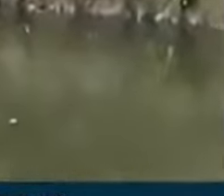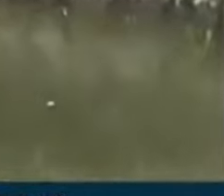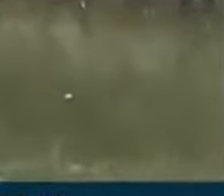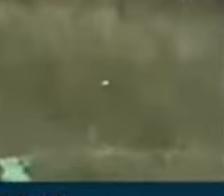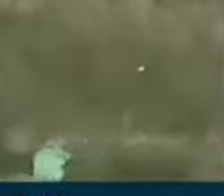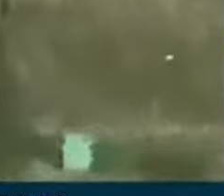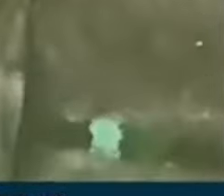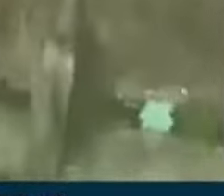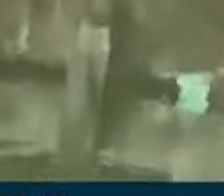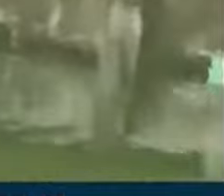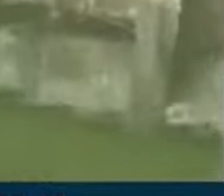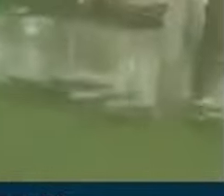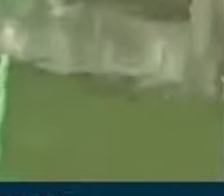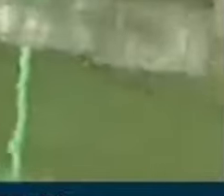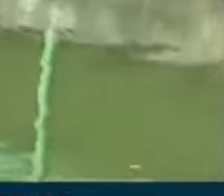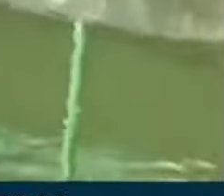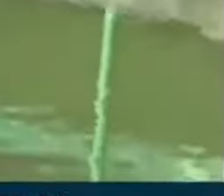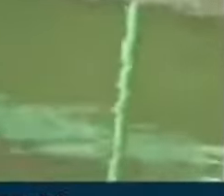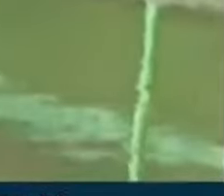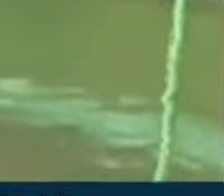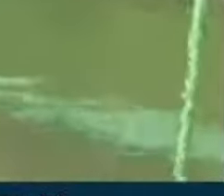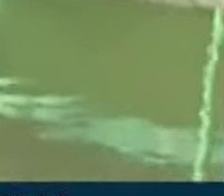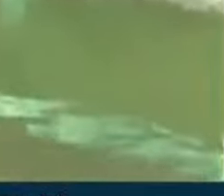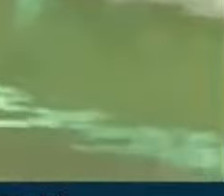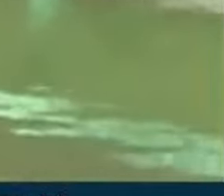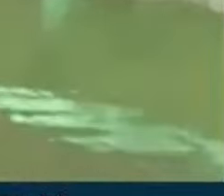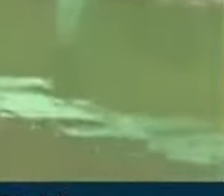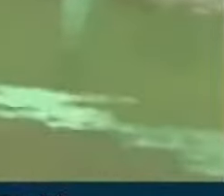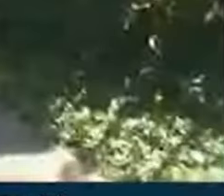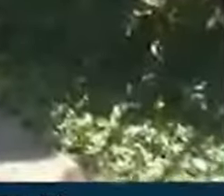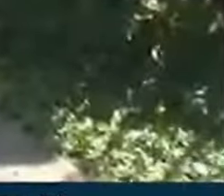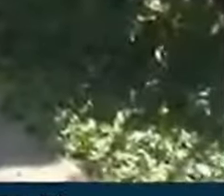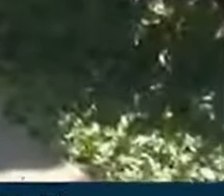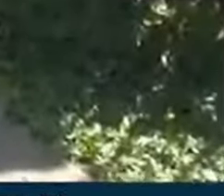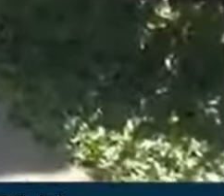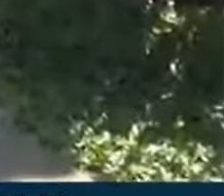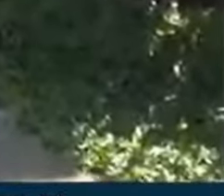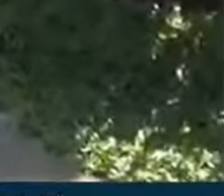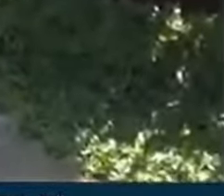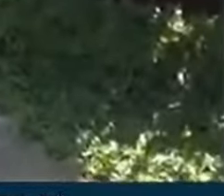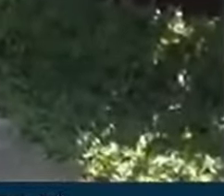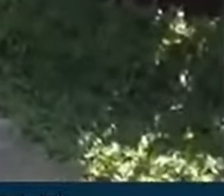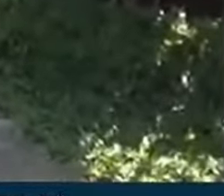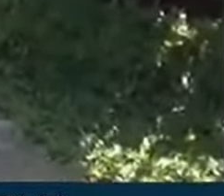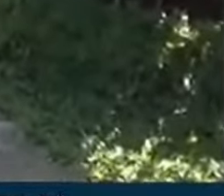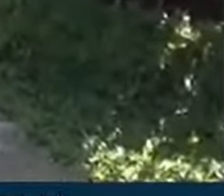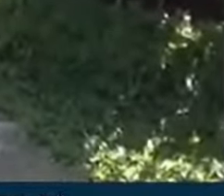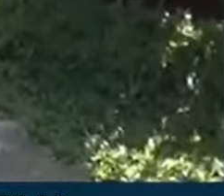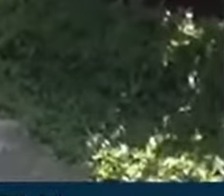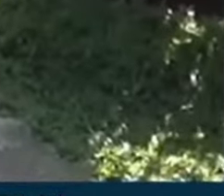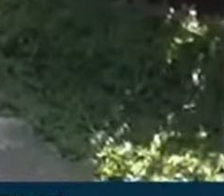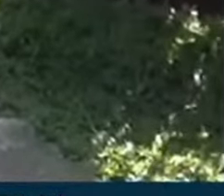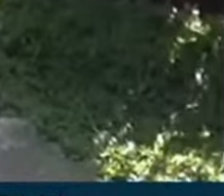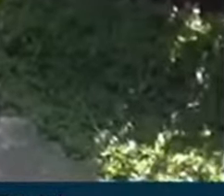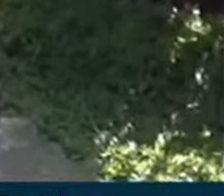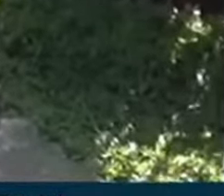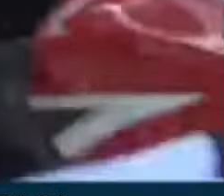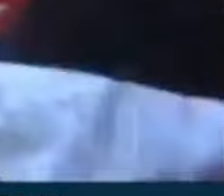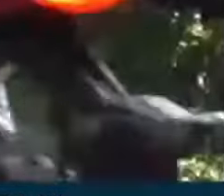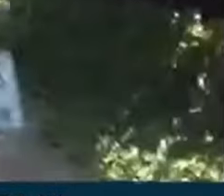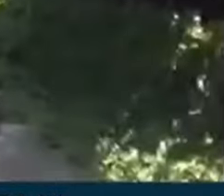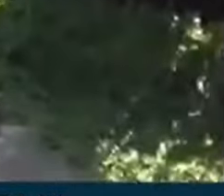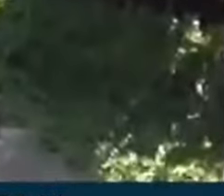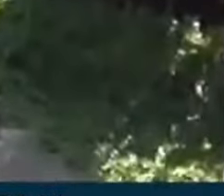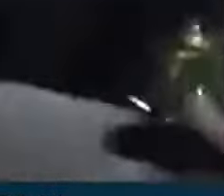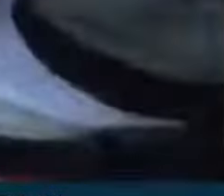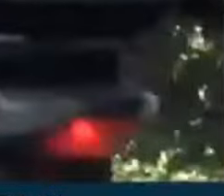listrik korban selanjutnya dimakamkan di tempat pemakaman umum di desa Cawas Kecamatan Cawas Kabupaten Klaten Jawa Tengah